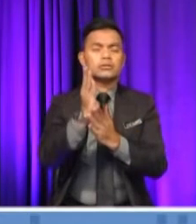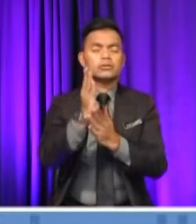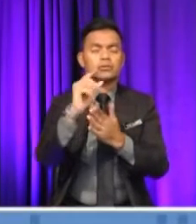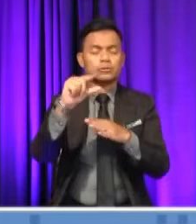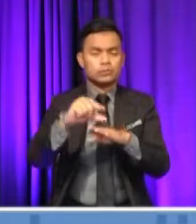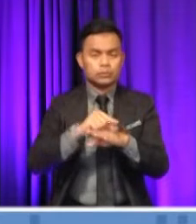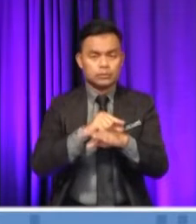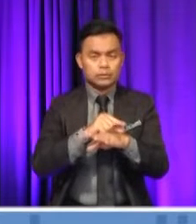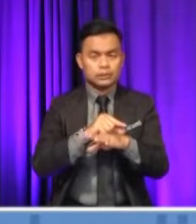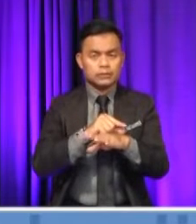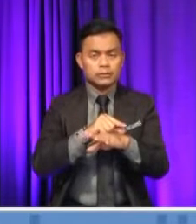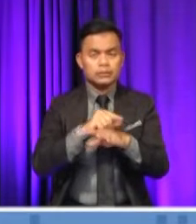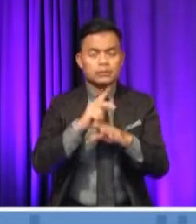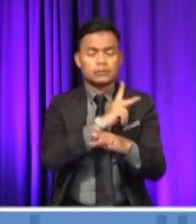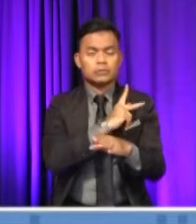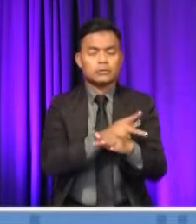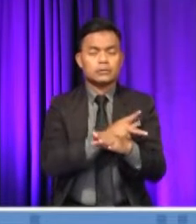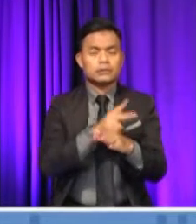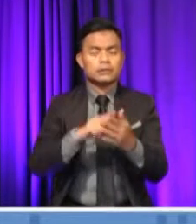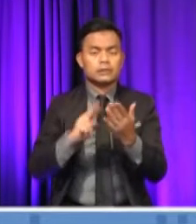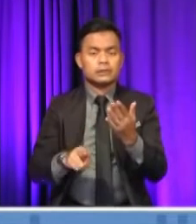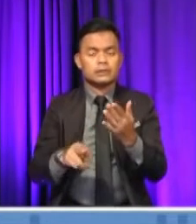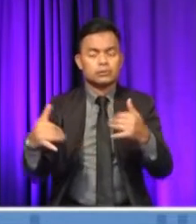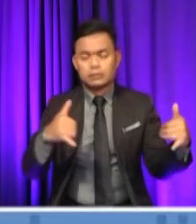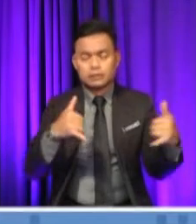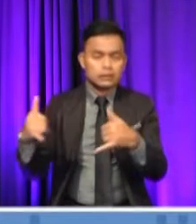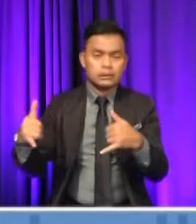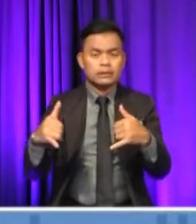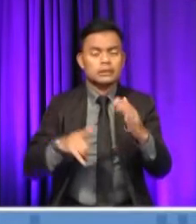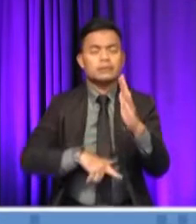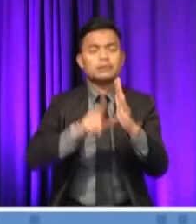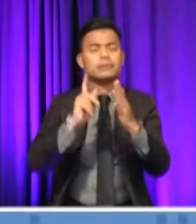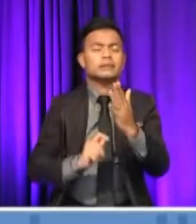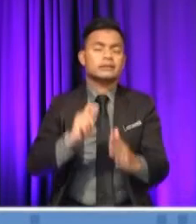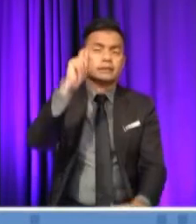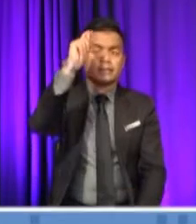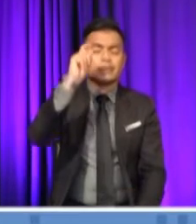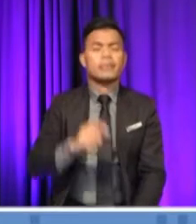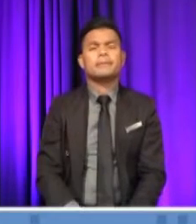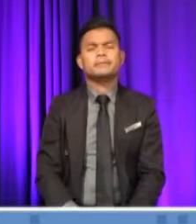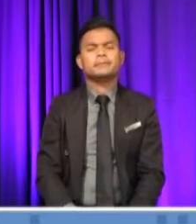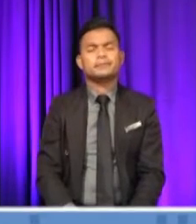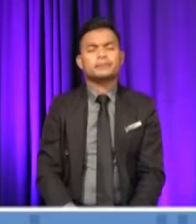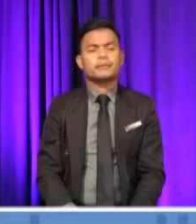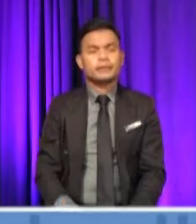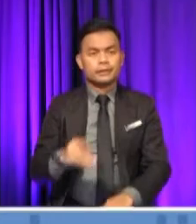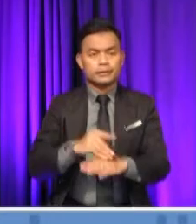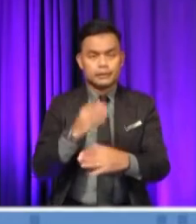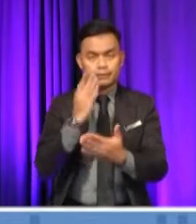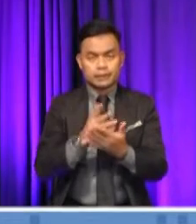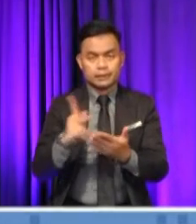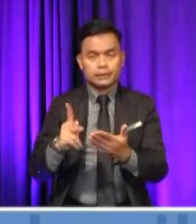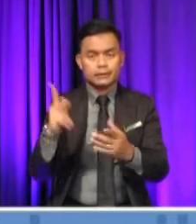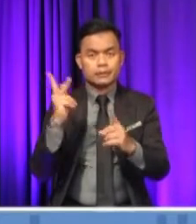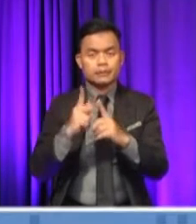arus ulang alik menggunakan kuasa yang lebih tinggi. Okey, dibahagikan motor arus terus dibahagikan kepada 2